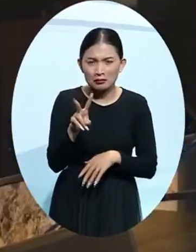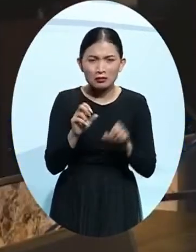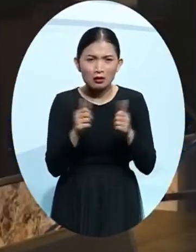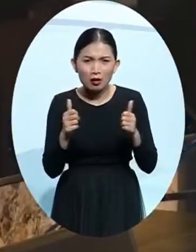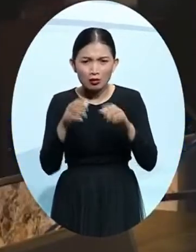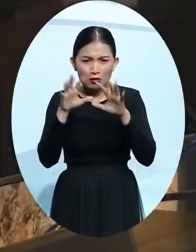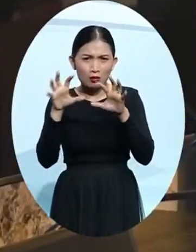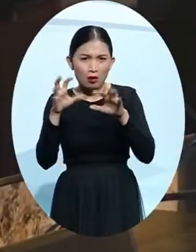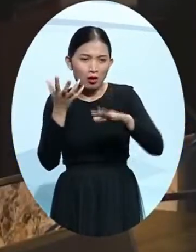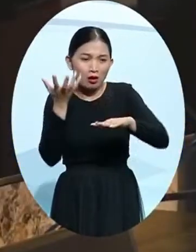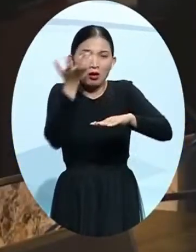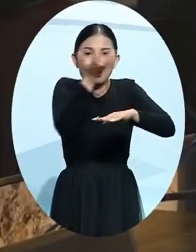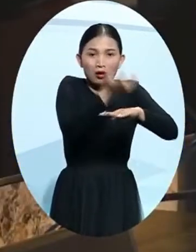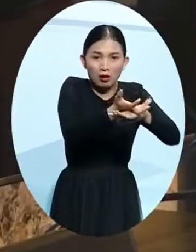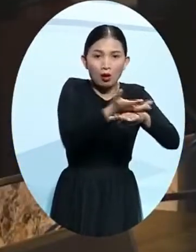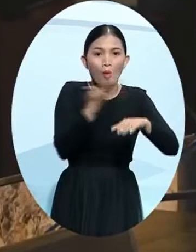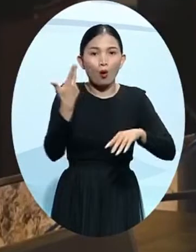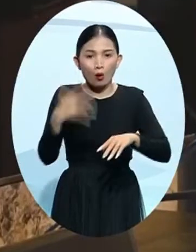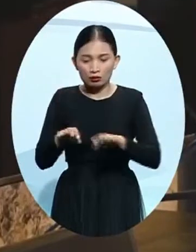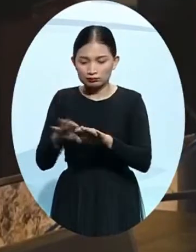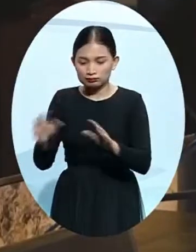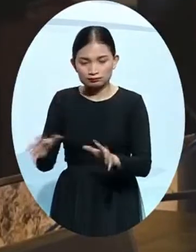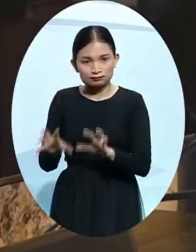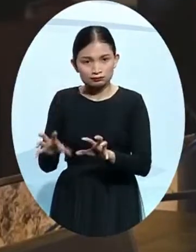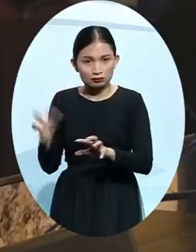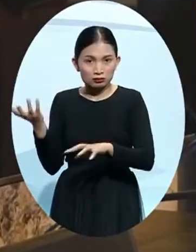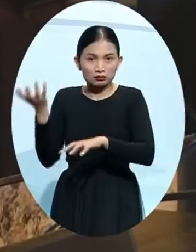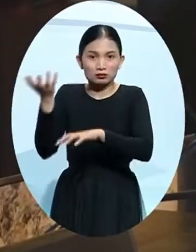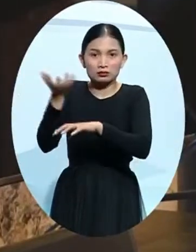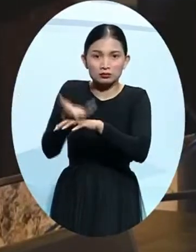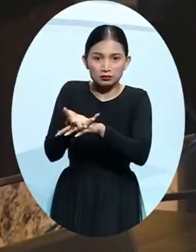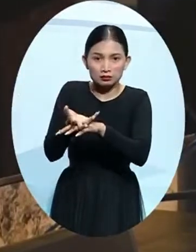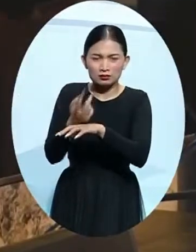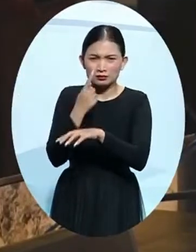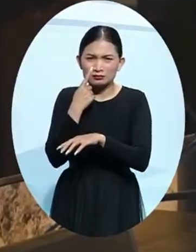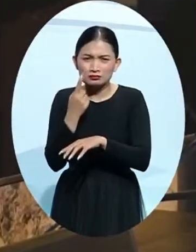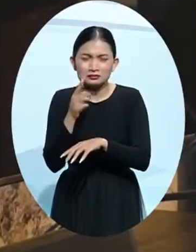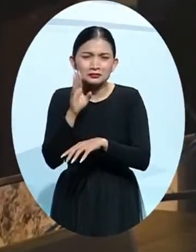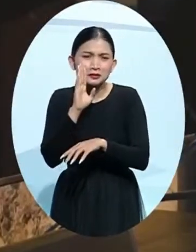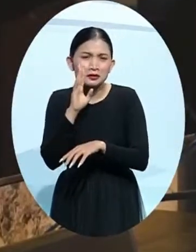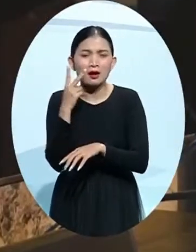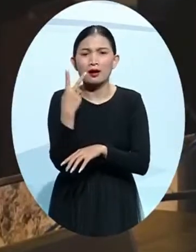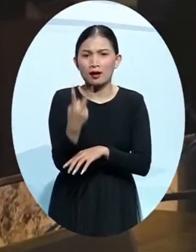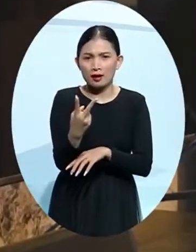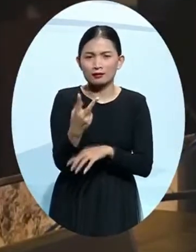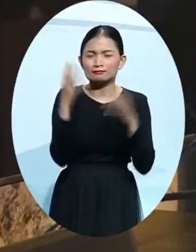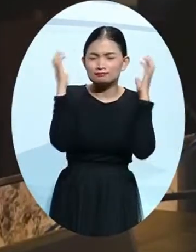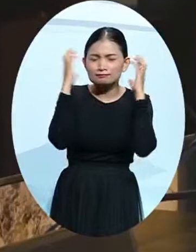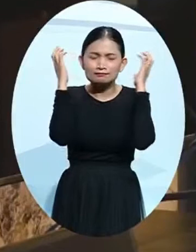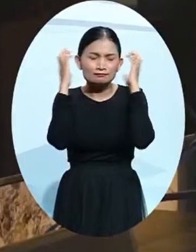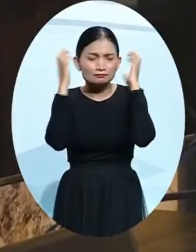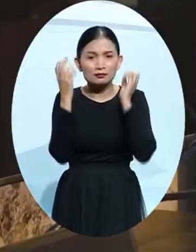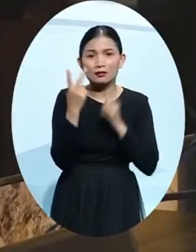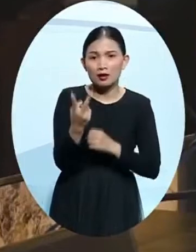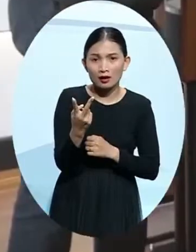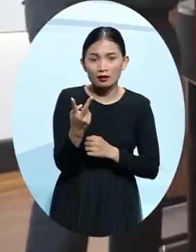giá và hai tôi để trên chân loa nhiễm vùng audiophile thì các bạn có thể trải nghiệm 2 kiểu âm thanh khác nhau một kiểu là